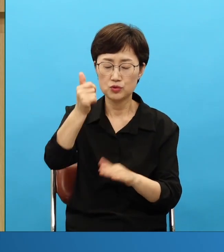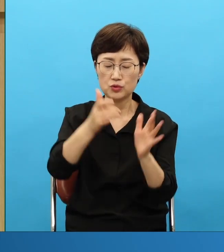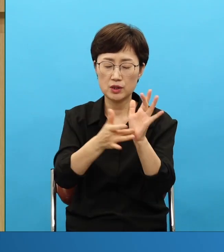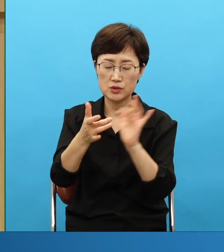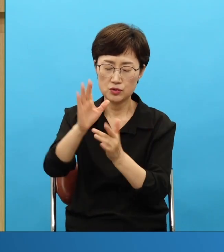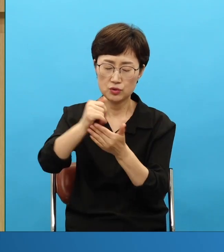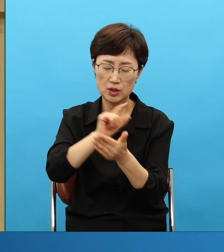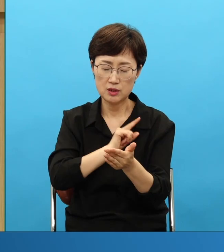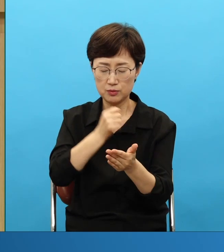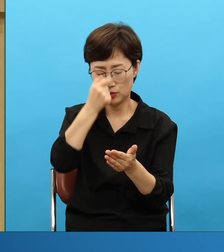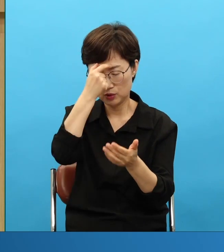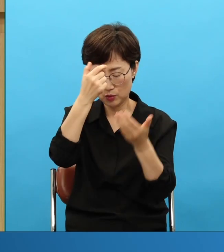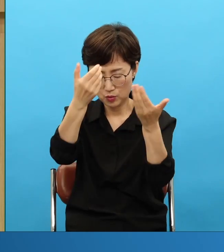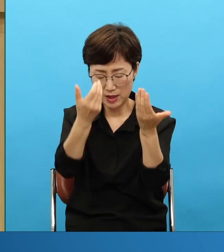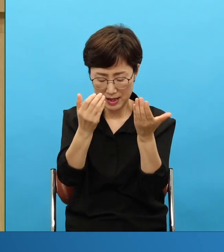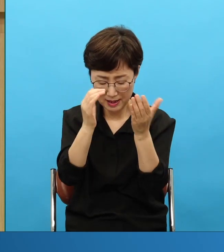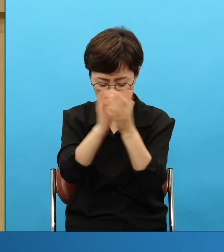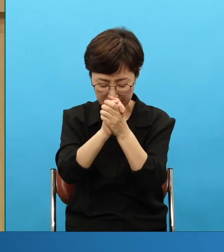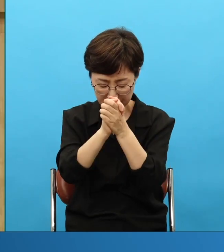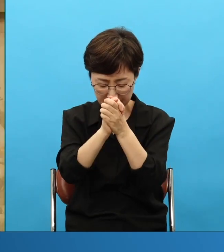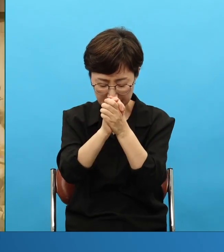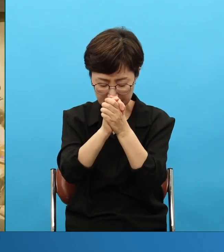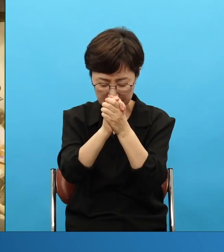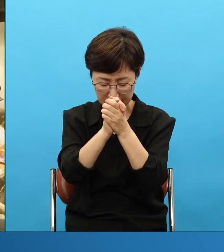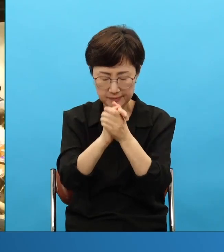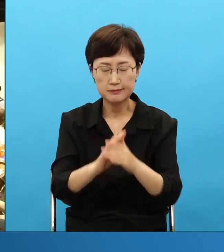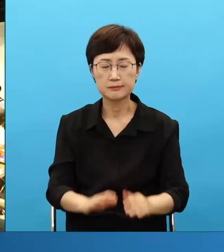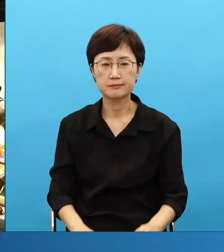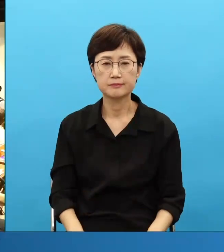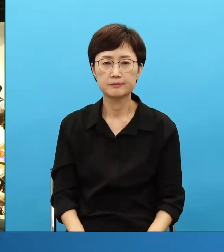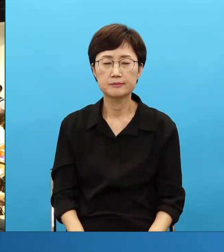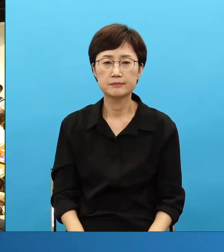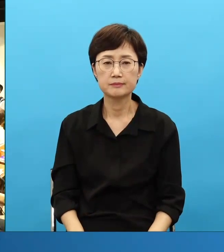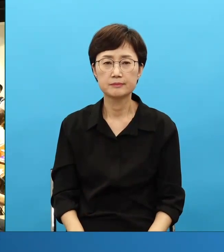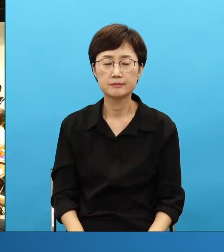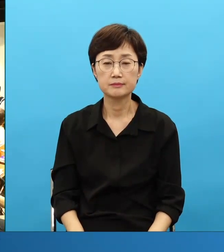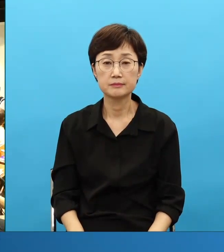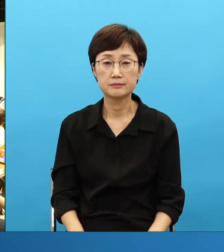예수 그리스도 이름으로 기도드리겠습니다. Amen. 아멘.